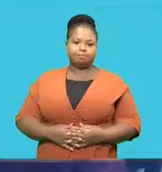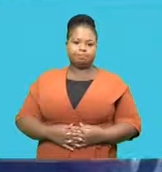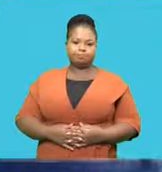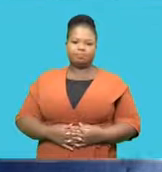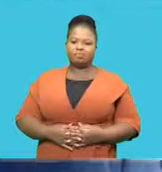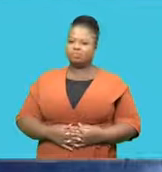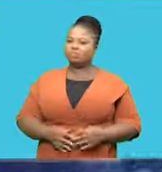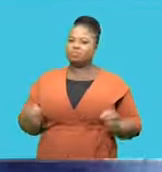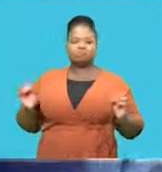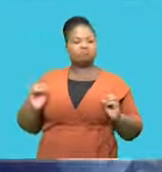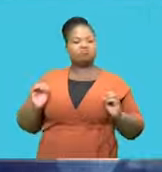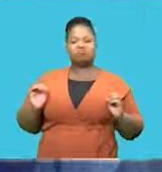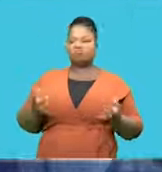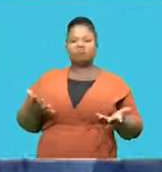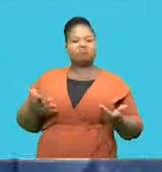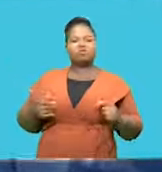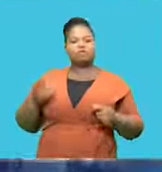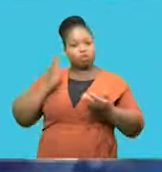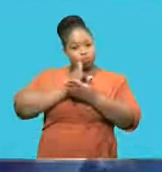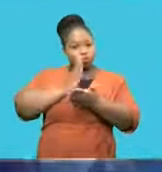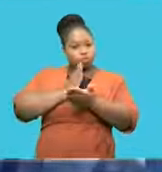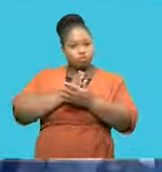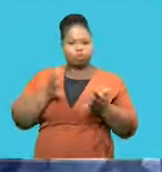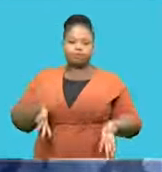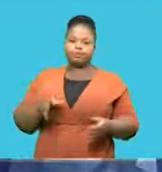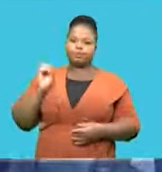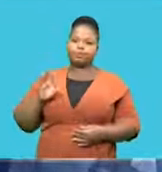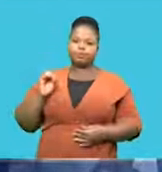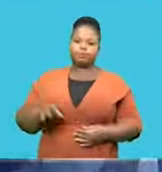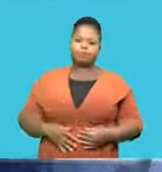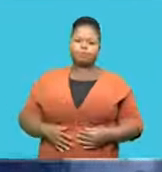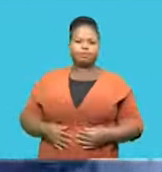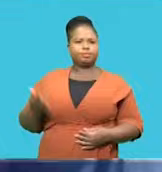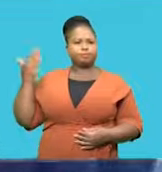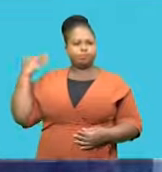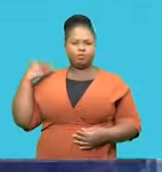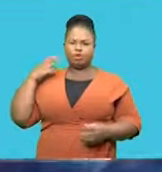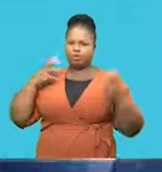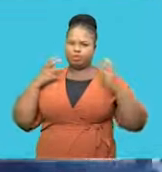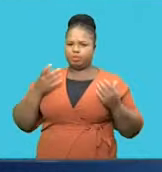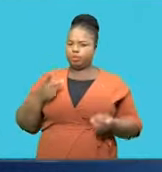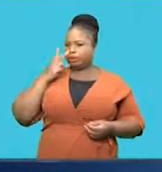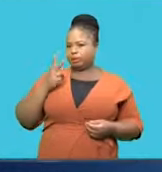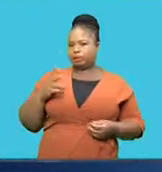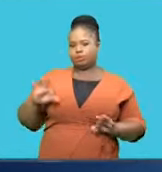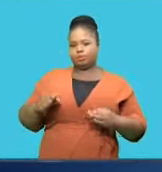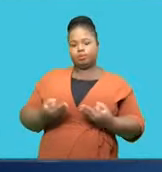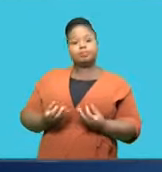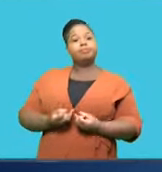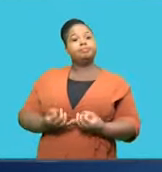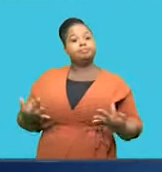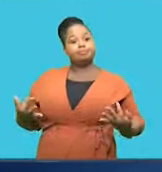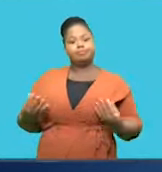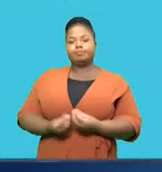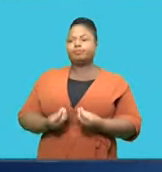Akukho nokuncane okungabaza ikakhulukazi lapha eSoweto besixakeke kakhulu kodwa sabona siwumndeni ngoba kuningi